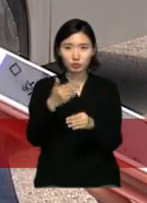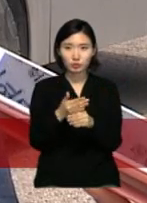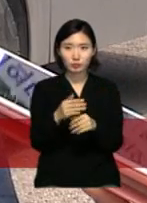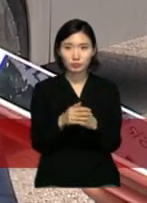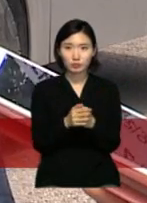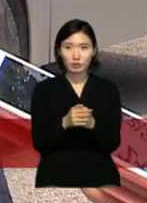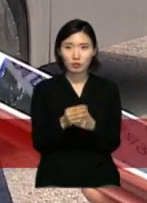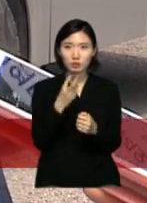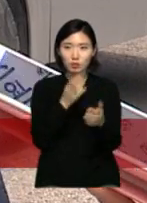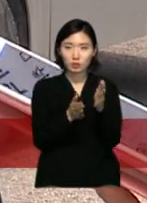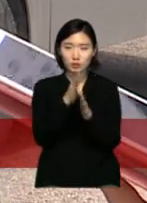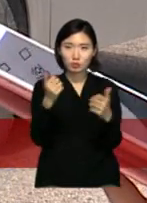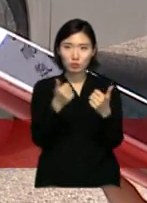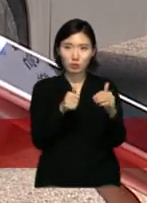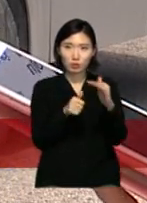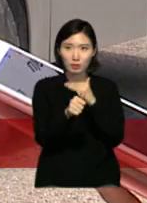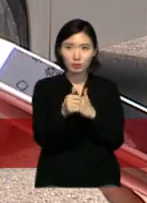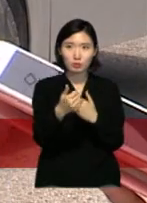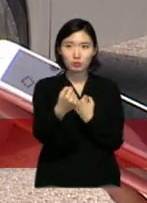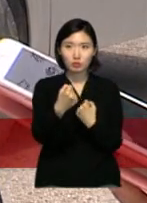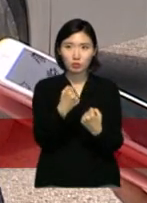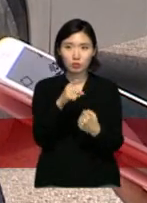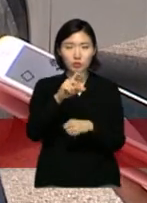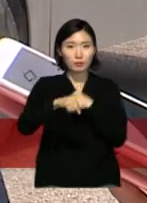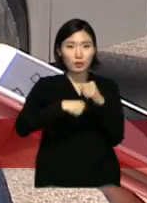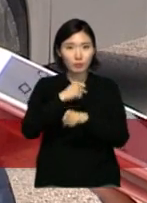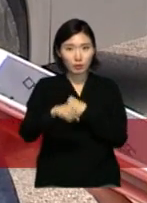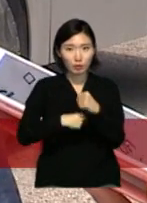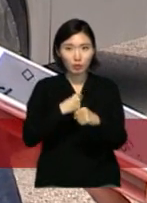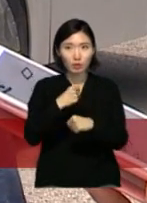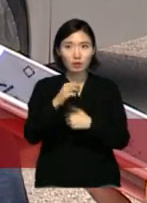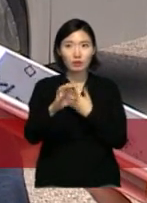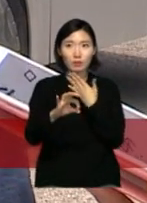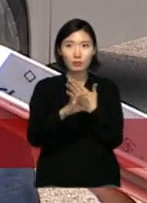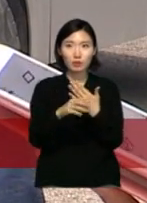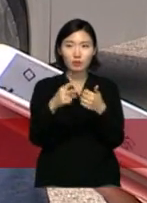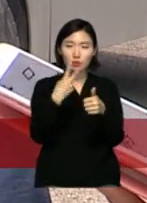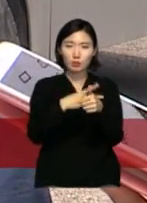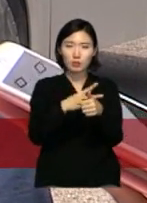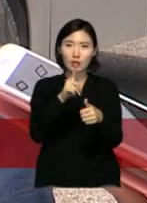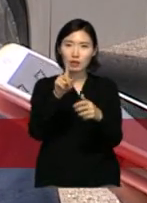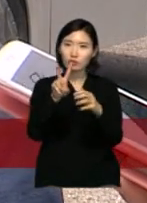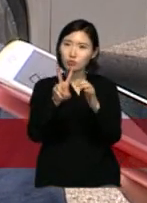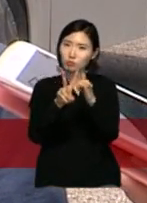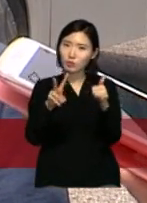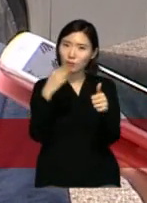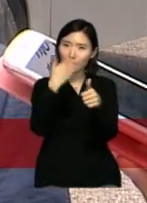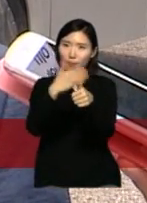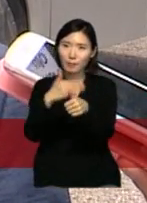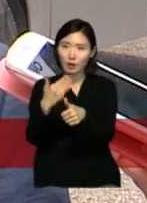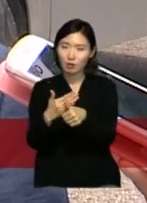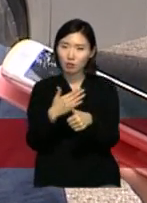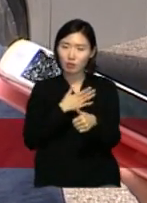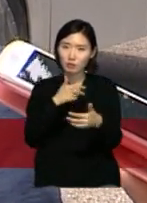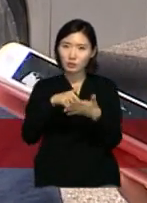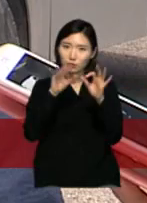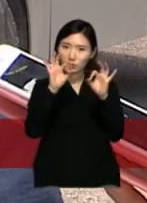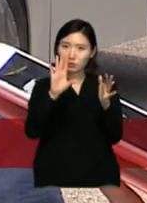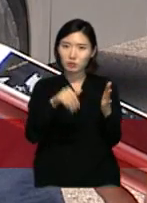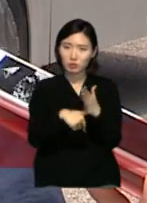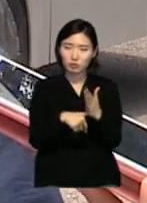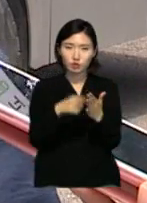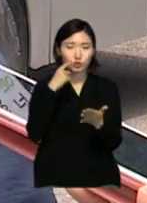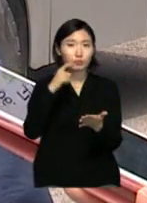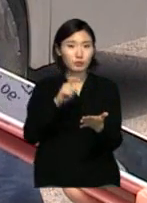방문했음에도 불구하고 여기에서 저렇게 마음대로 할 정도면 교사 한두 명 자르는 거는 제가 봐서는 아무것도